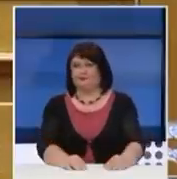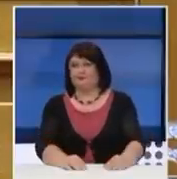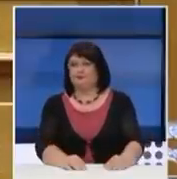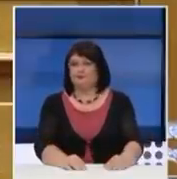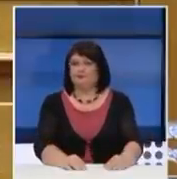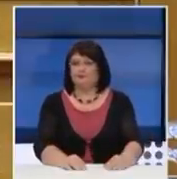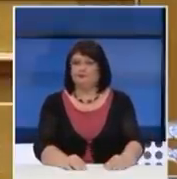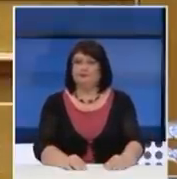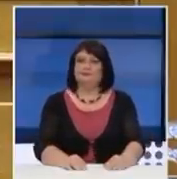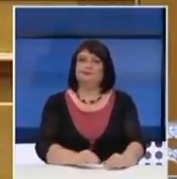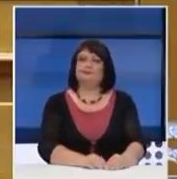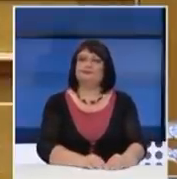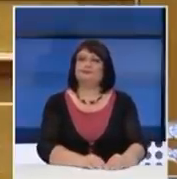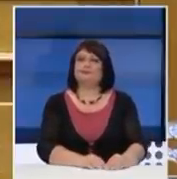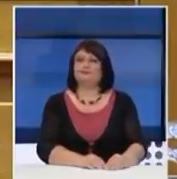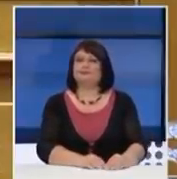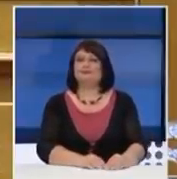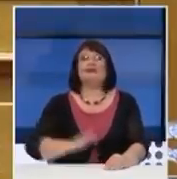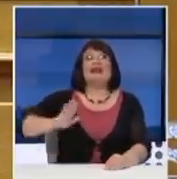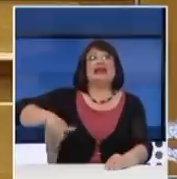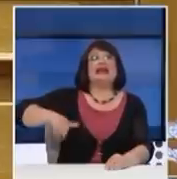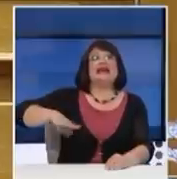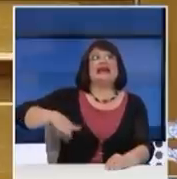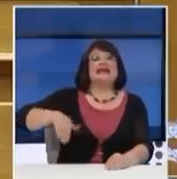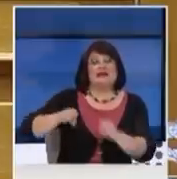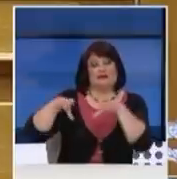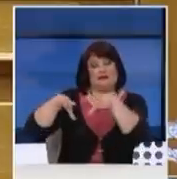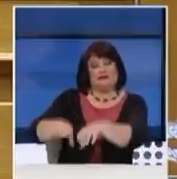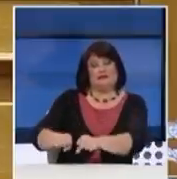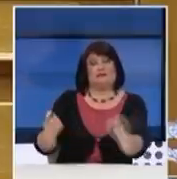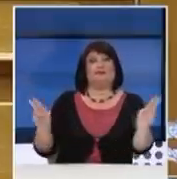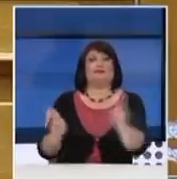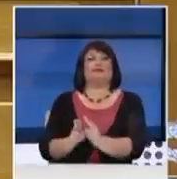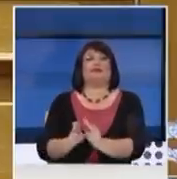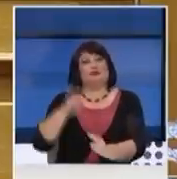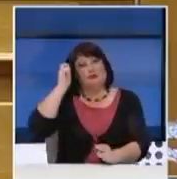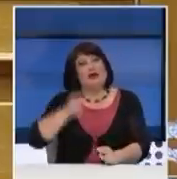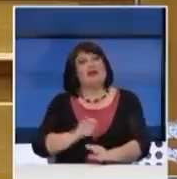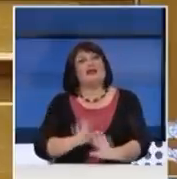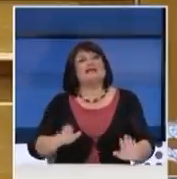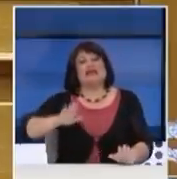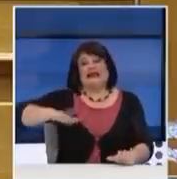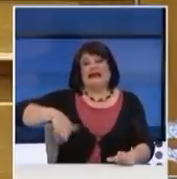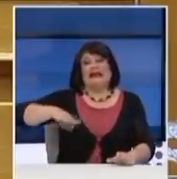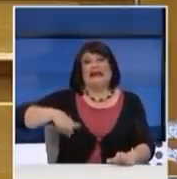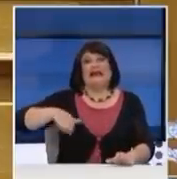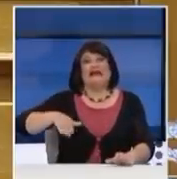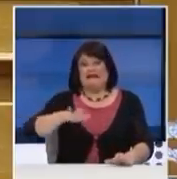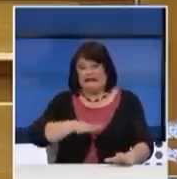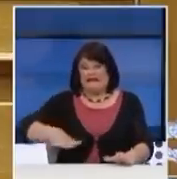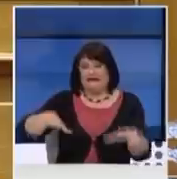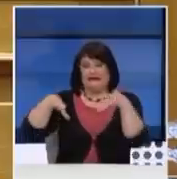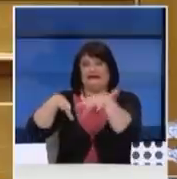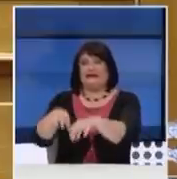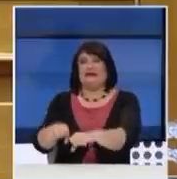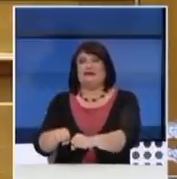Παραδοχή. Το μέγεθος της Κρήτης έχει μειωμένη επίρρεια. Με αυτή τη συμφωνία αυτό παραδέχεστε. Ότι η Κρήτη έχει μειωμένη επίρρεια. Δεν θα